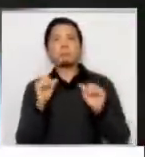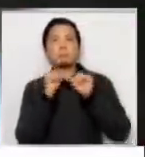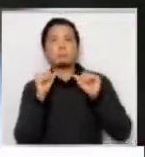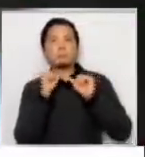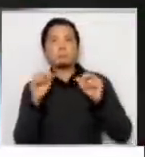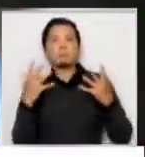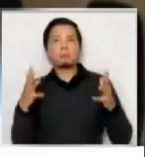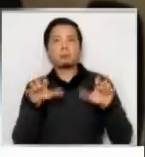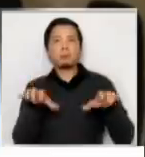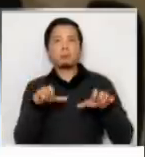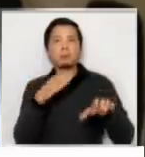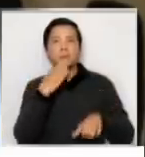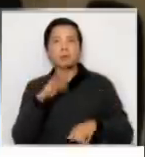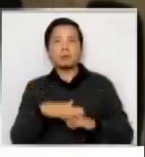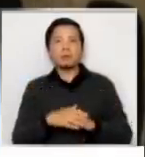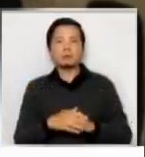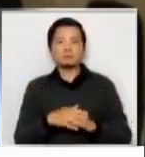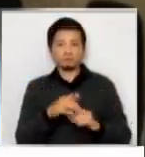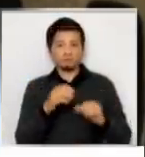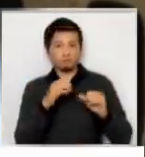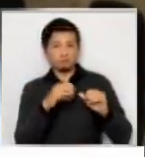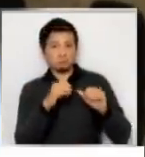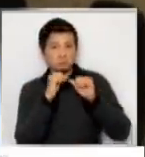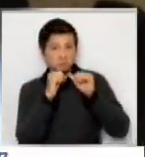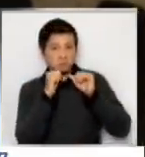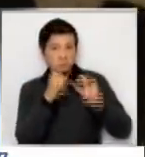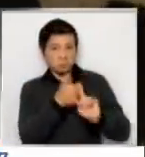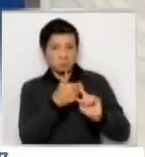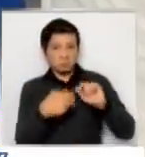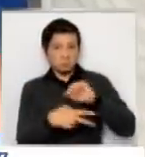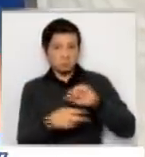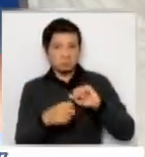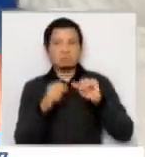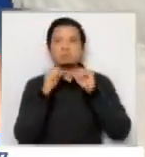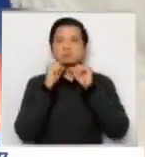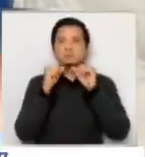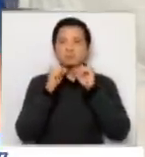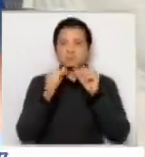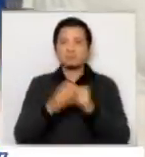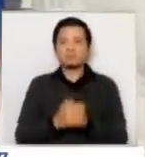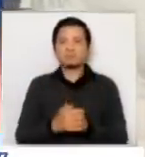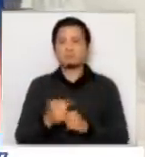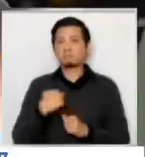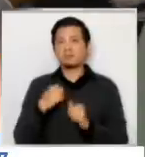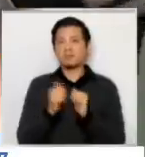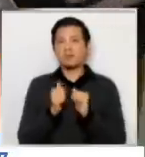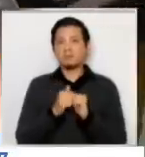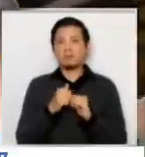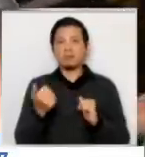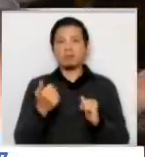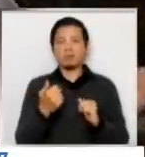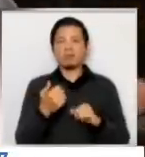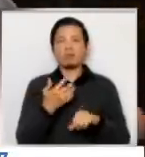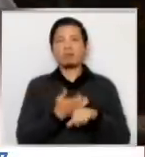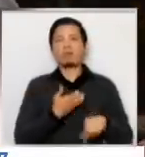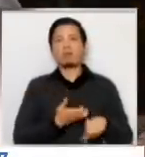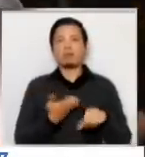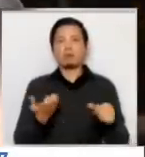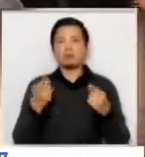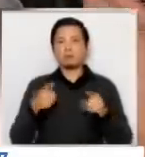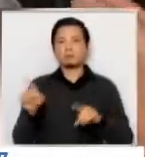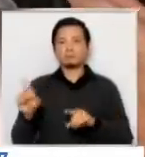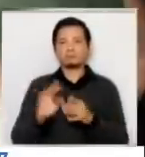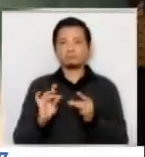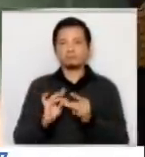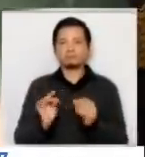ang pagnanakaw. Nangyari na po eh, sama na rin po ako eh. Oo, nadalang lang po kami sa alak, sir. Pero ang may-ari ng ninakaw